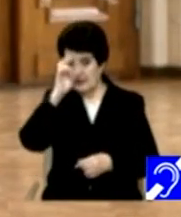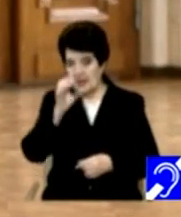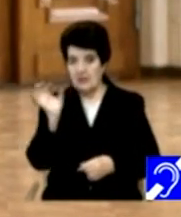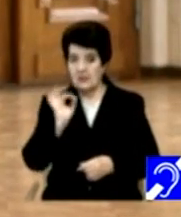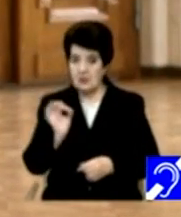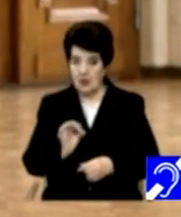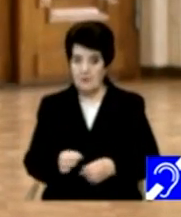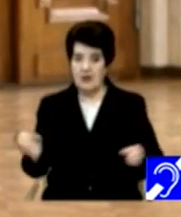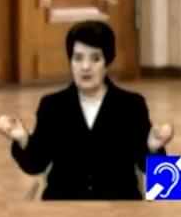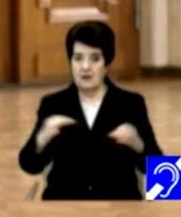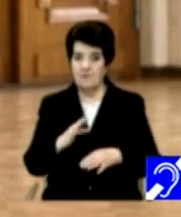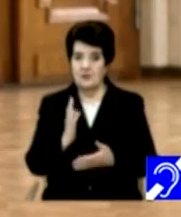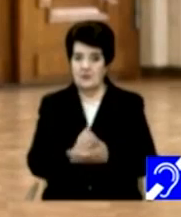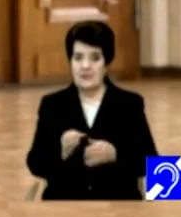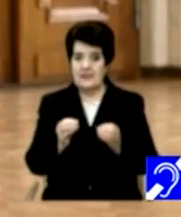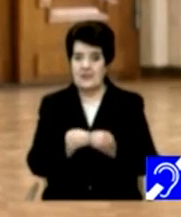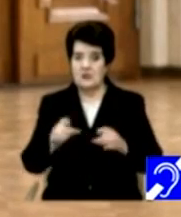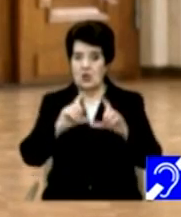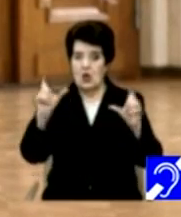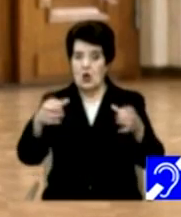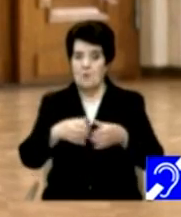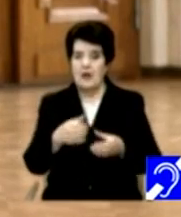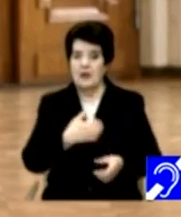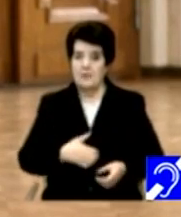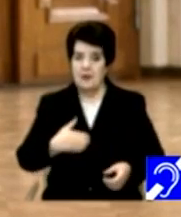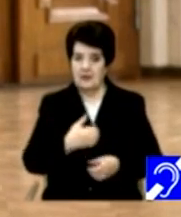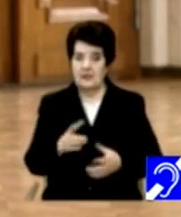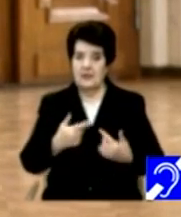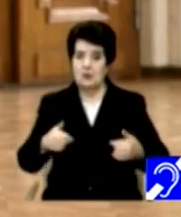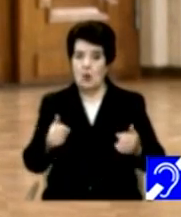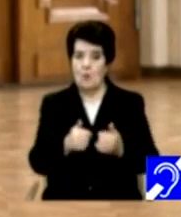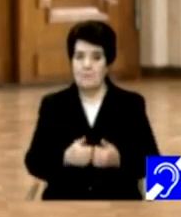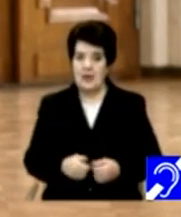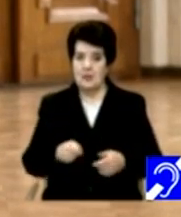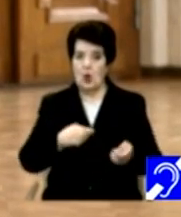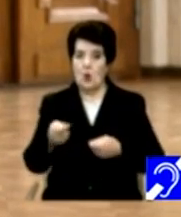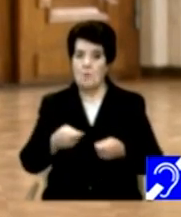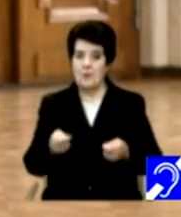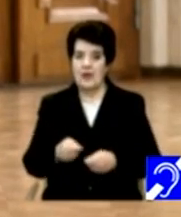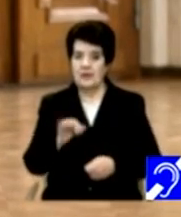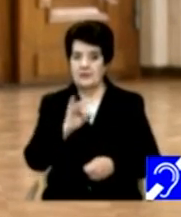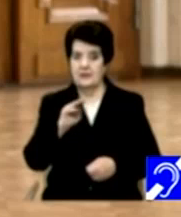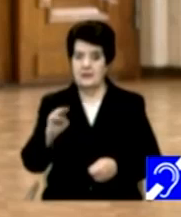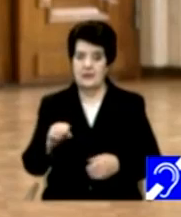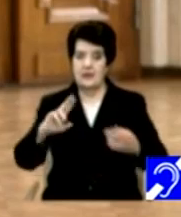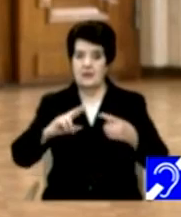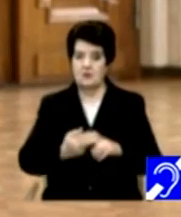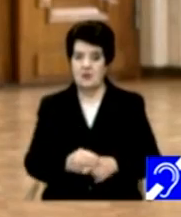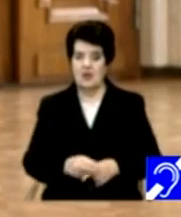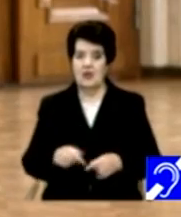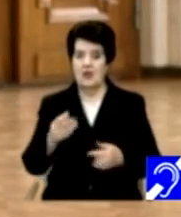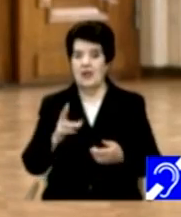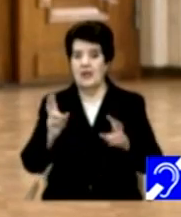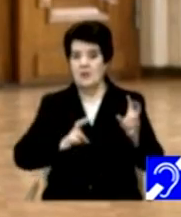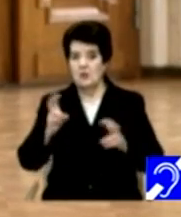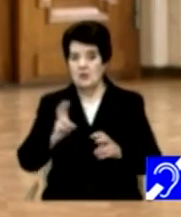Germania, la forum sunt prezente 10 companii importante din domenii precum comerț, IT, inginerie, automotive,